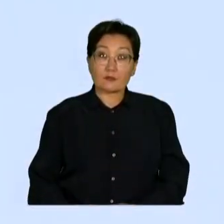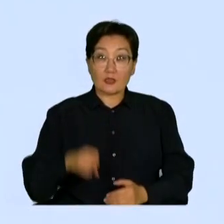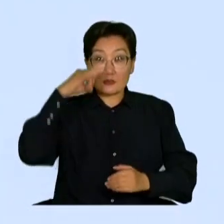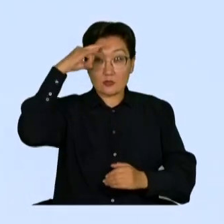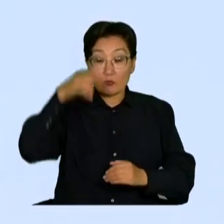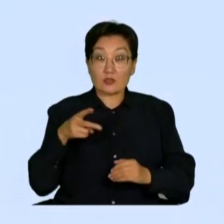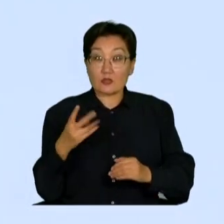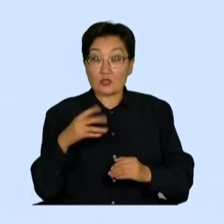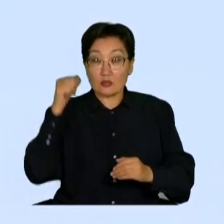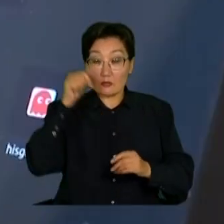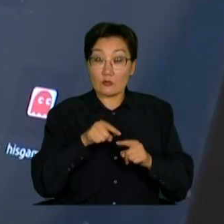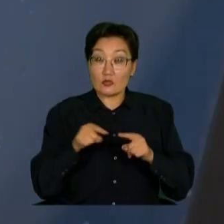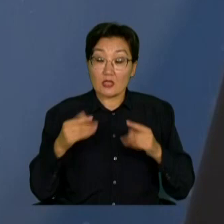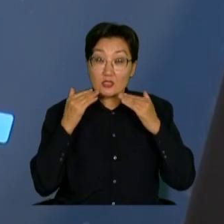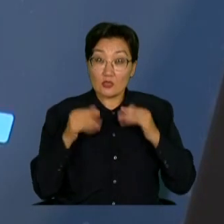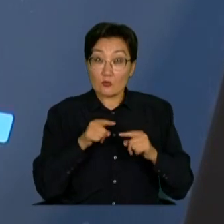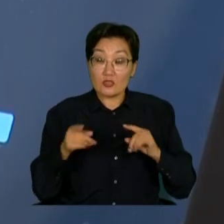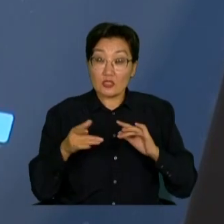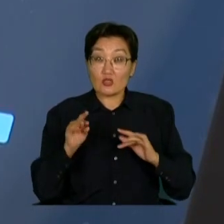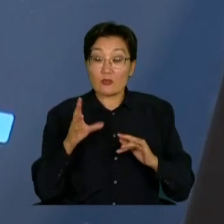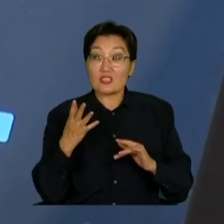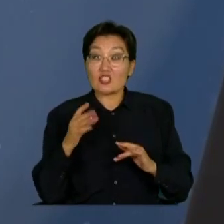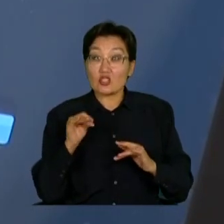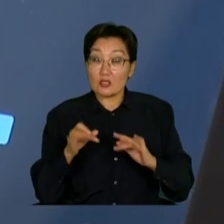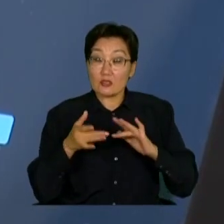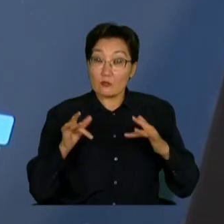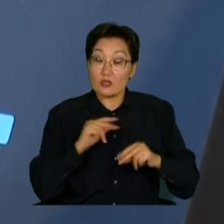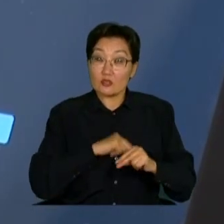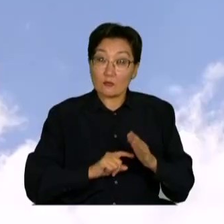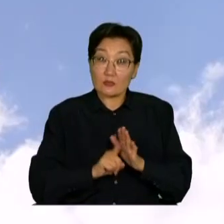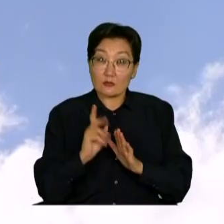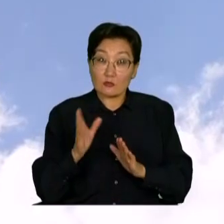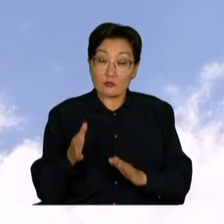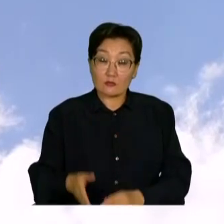Қазақстанда 2025 жылдың соңына дейін 5G желісі іске қосылады.